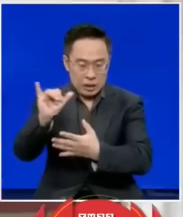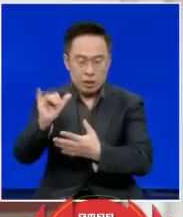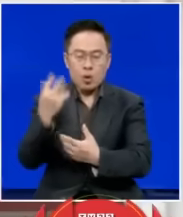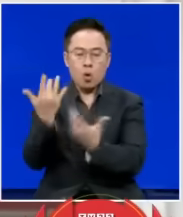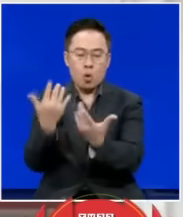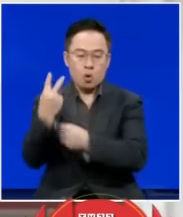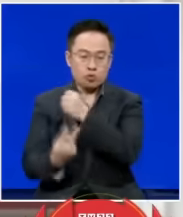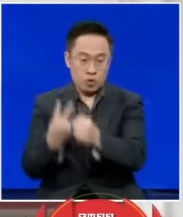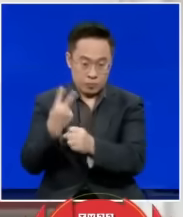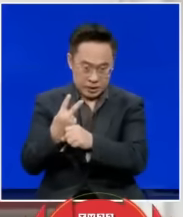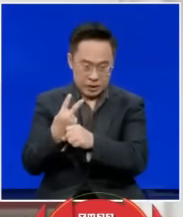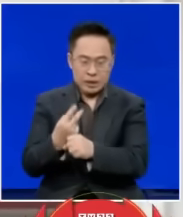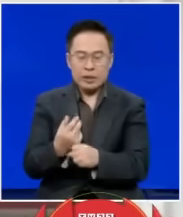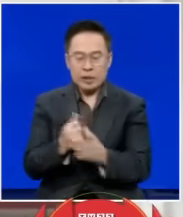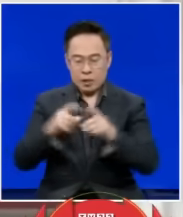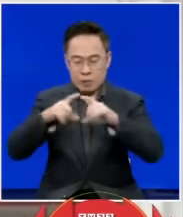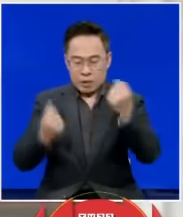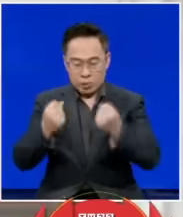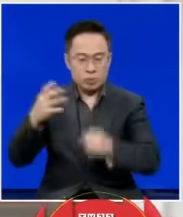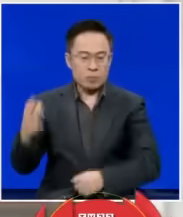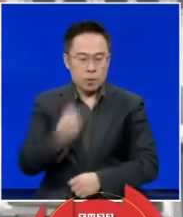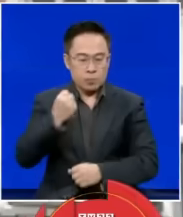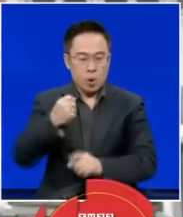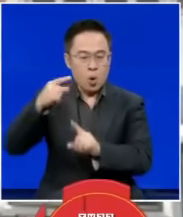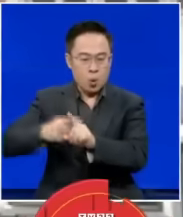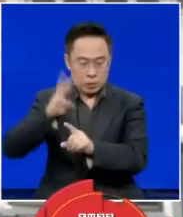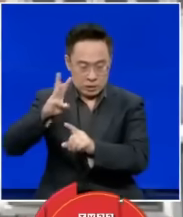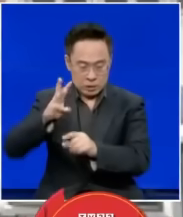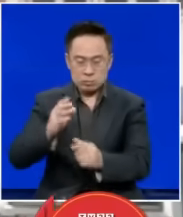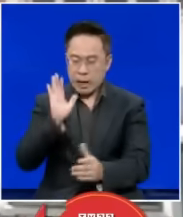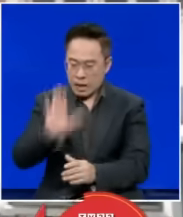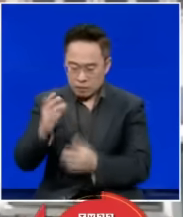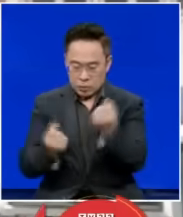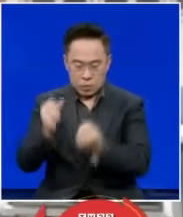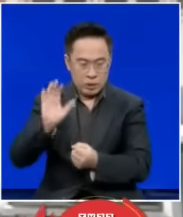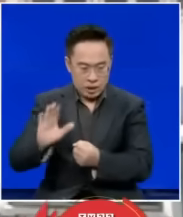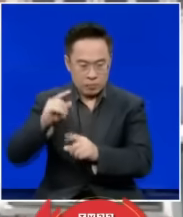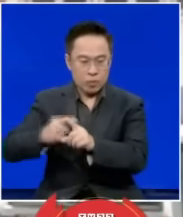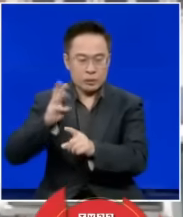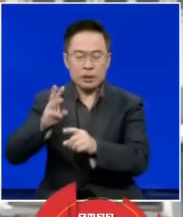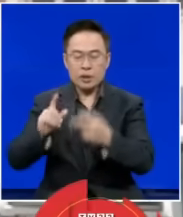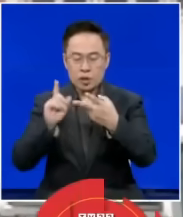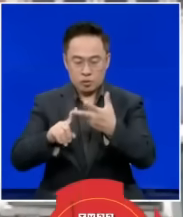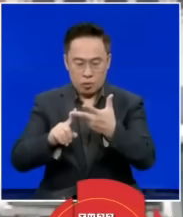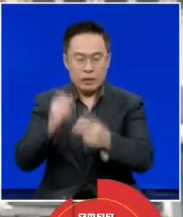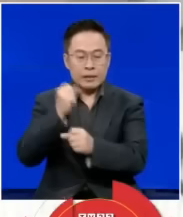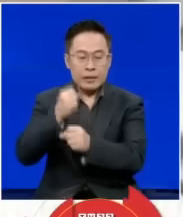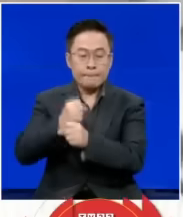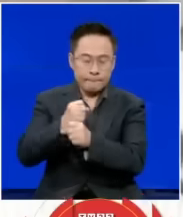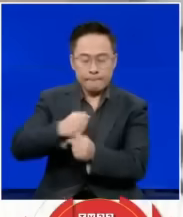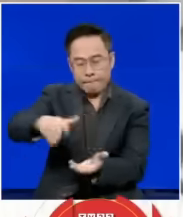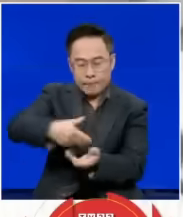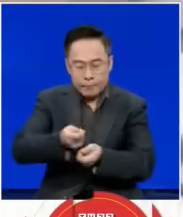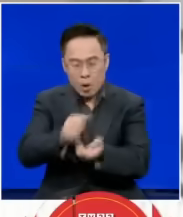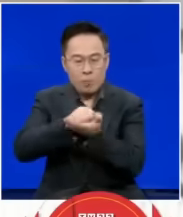าธารณะนะคะเป็นเวลา12ชั่วโมงด้วยนะคะ คืออันนี้ สุดท้ายเนี่ยก็ให้ศาลท่านมีคำวินิ